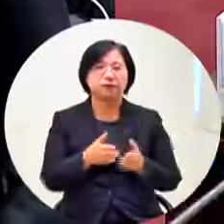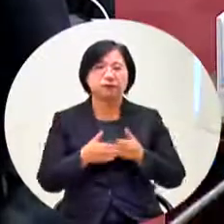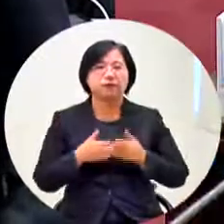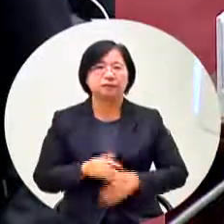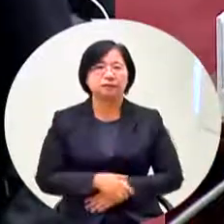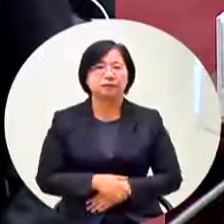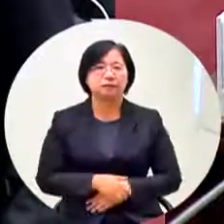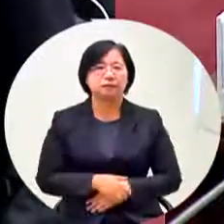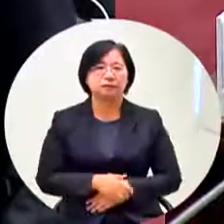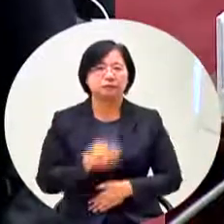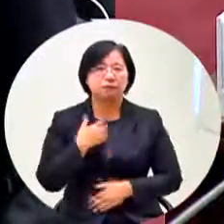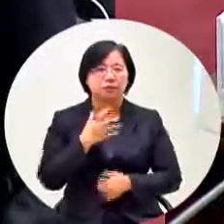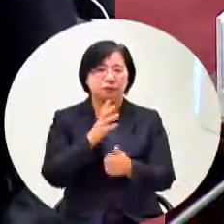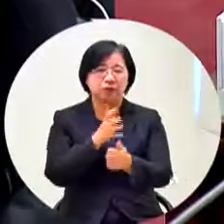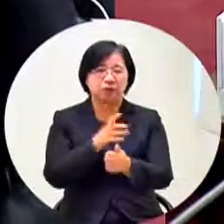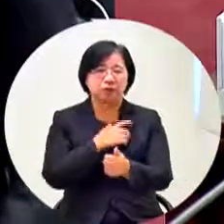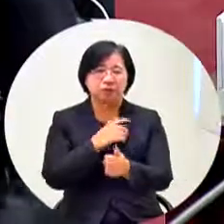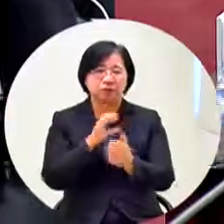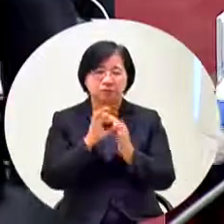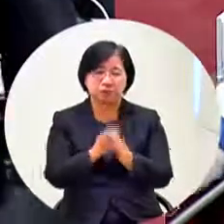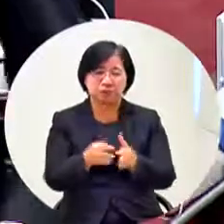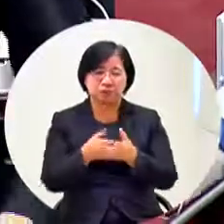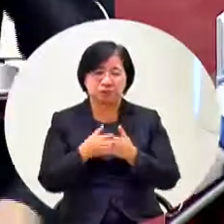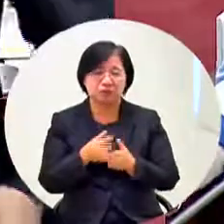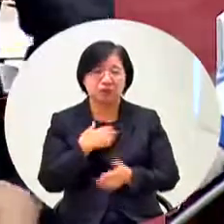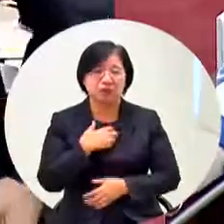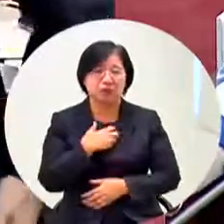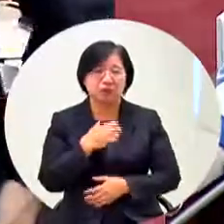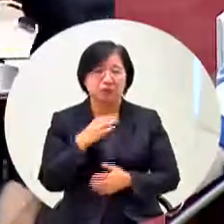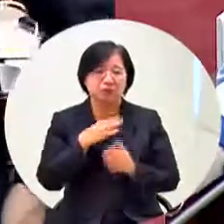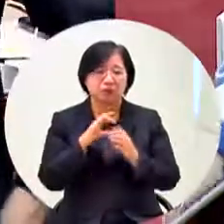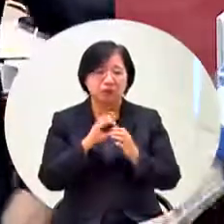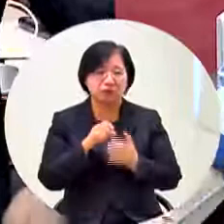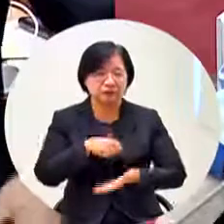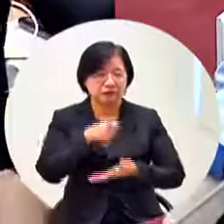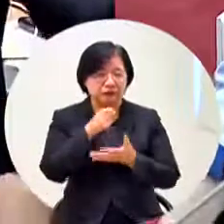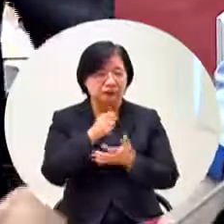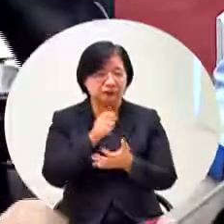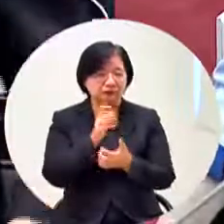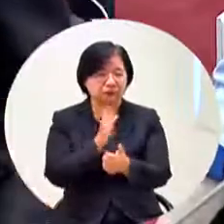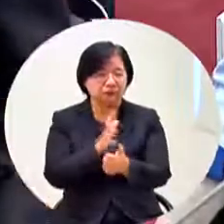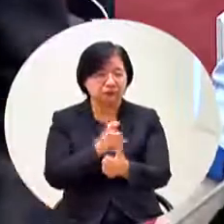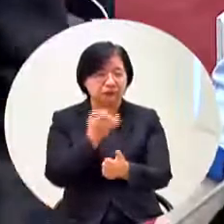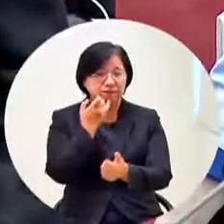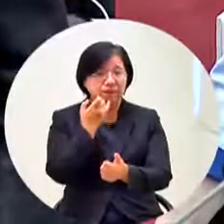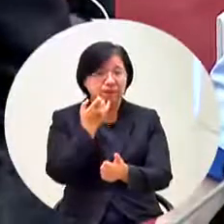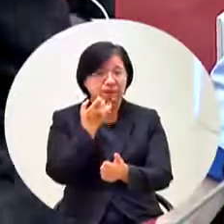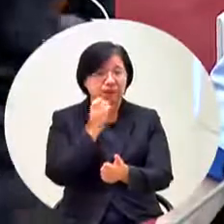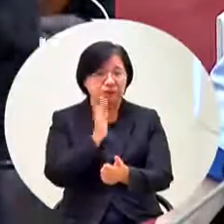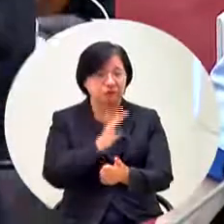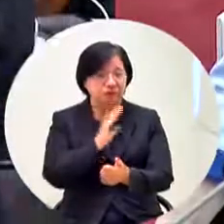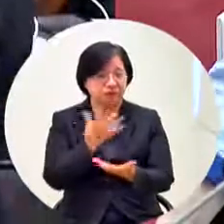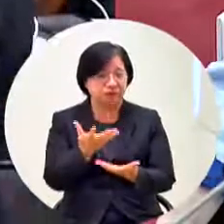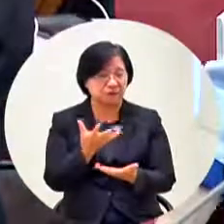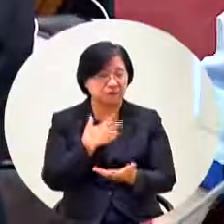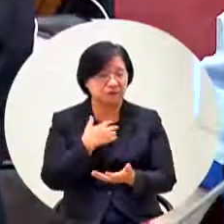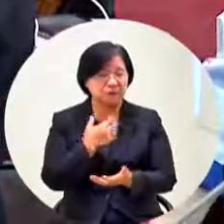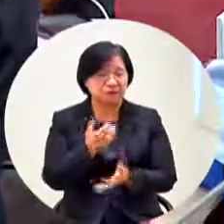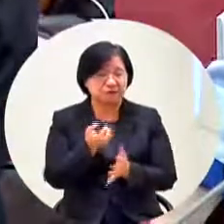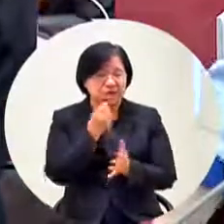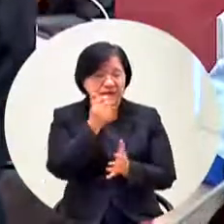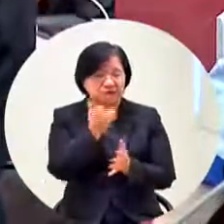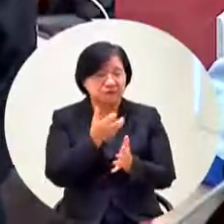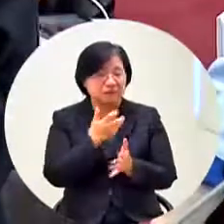要想说，我到底要不要继续讲下去？我讲下去有没有用？ 那要提早休息吗？ 当然不可能